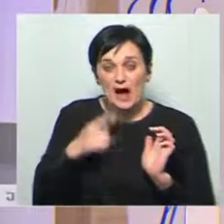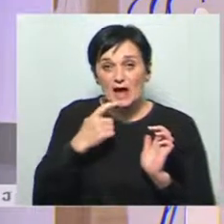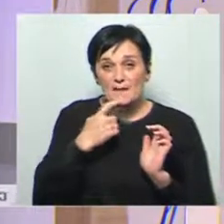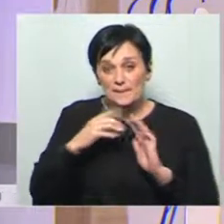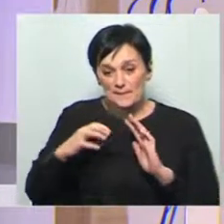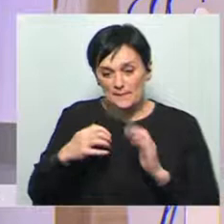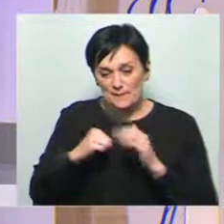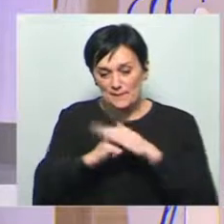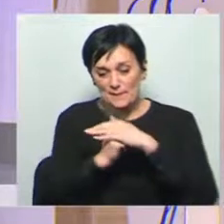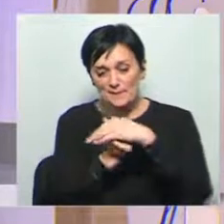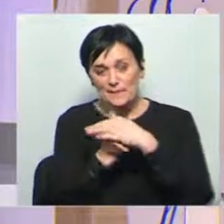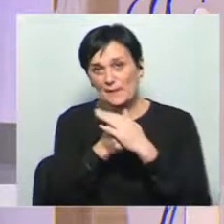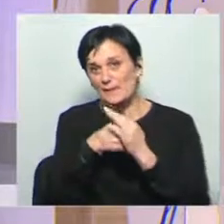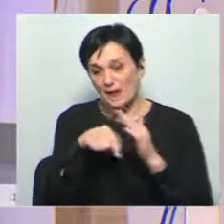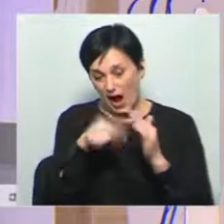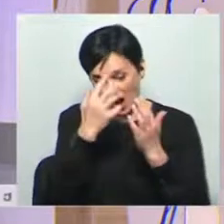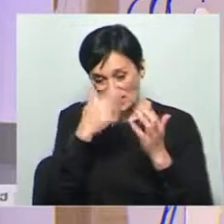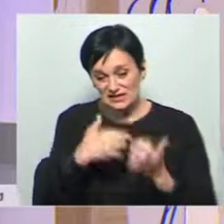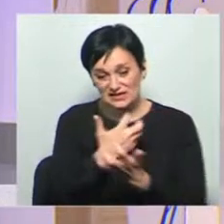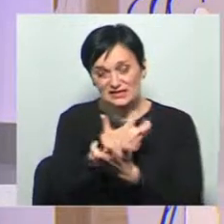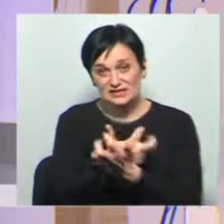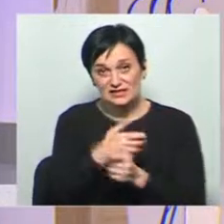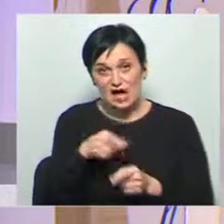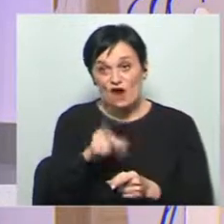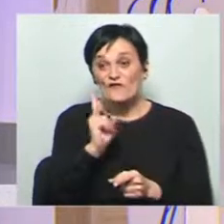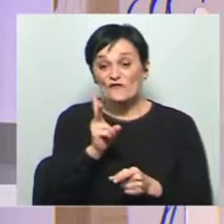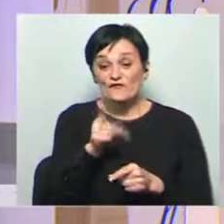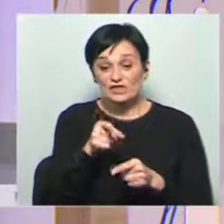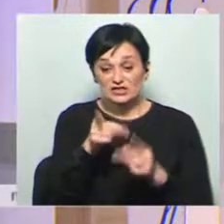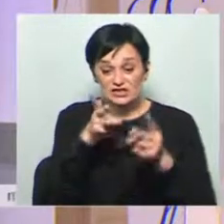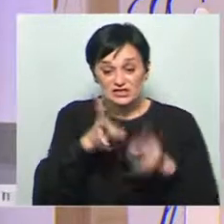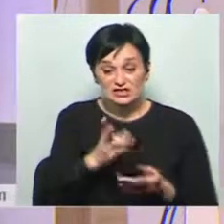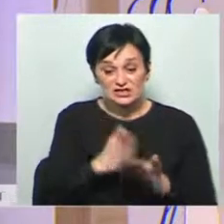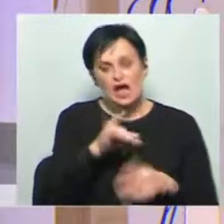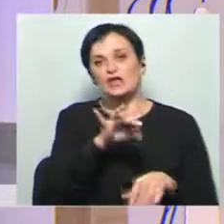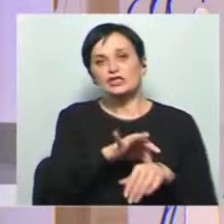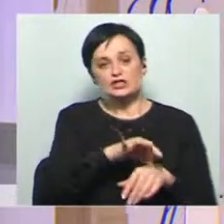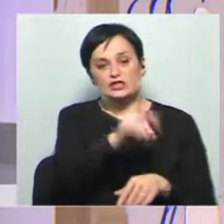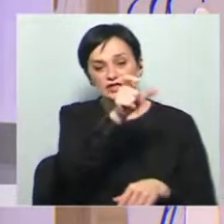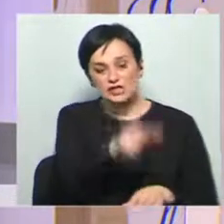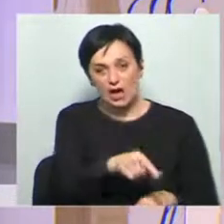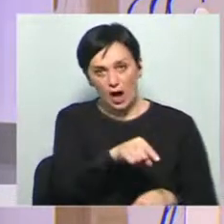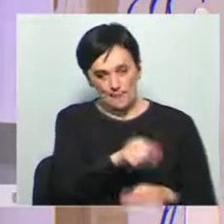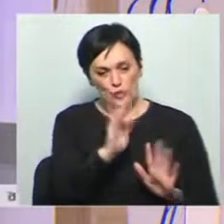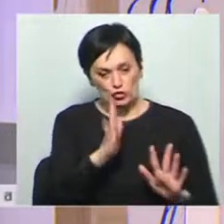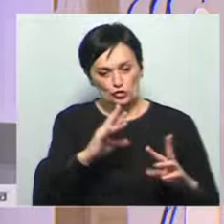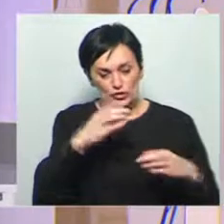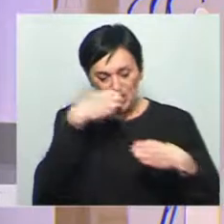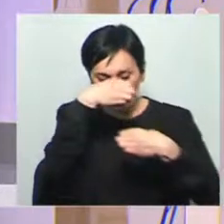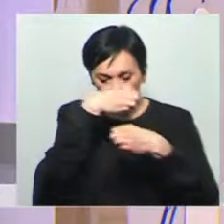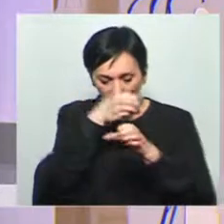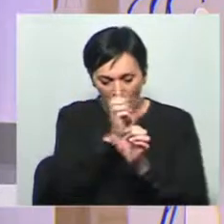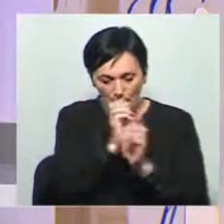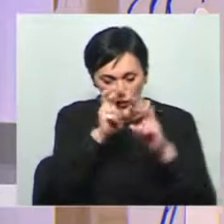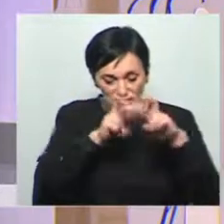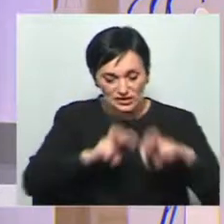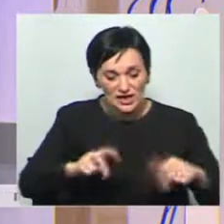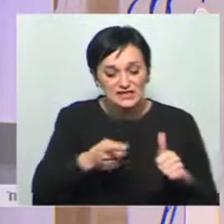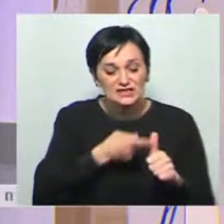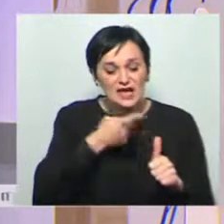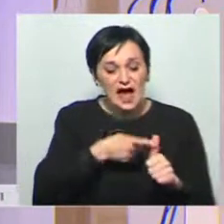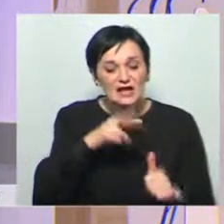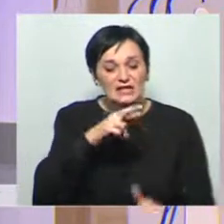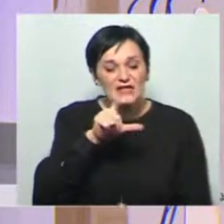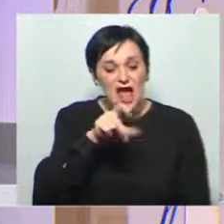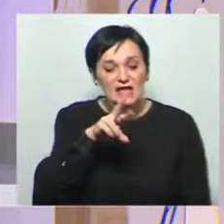არის ქრონიკულად დაზიანებული, ამ ადამიანებს, ვისაც ეს დიაგნოზი აქვთ, ექნებათ შეცვლილი ლაბორატორიული ტესტი სახელად